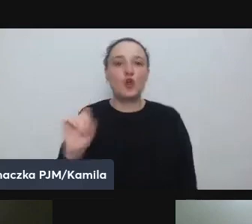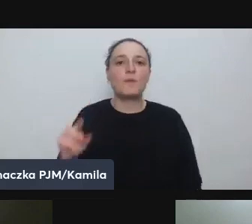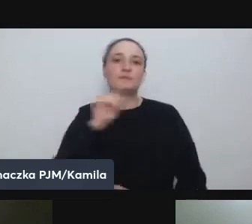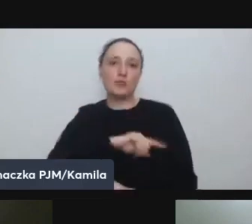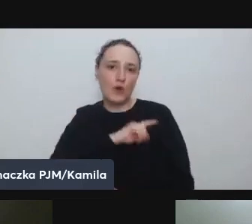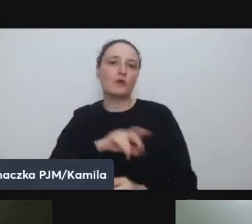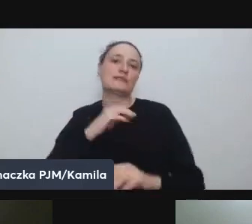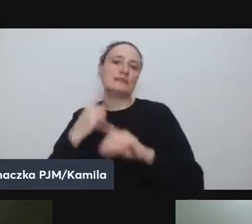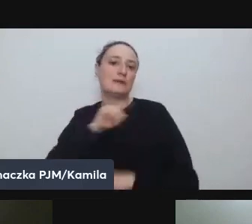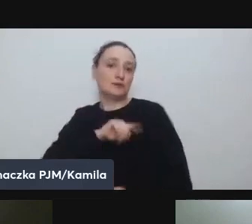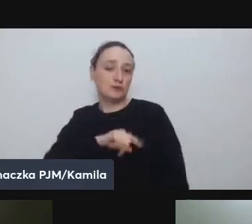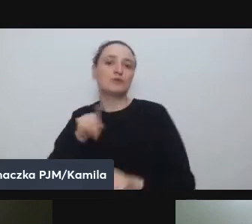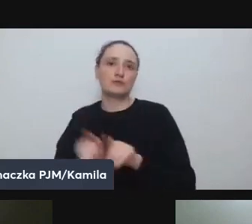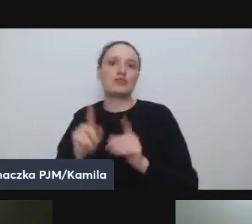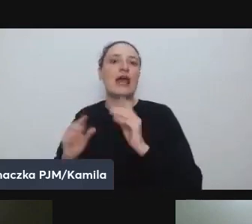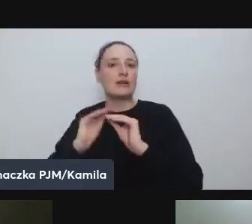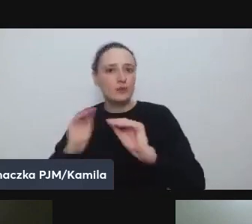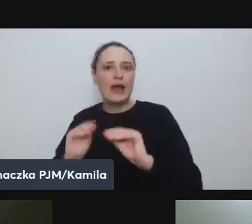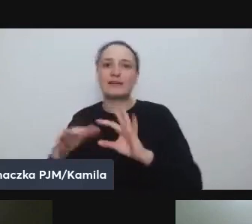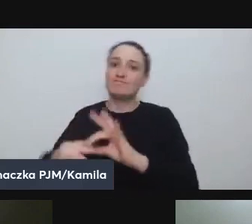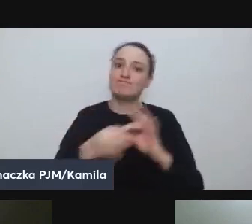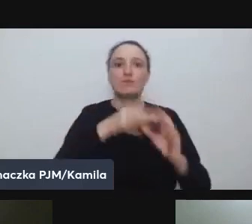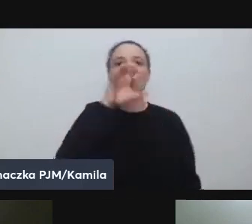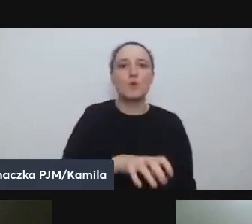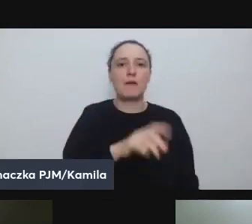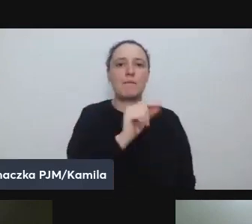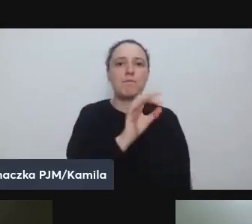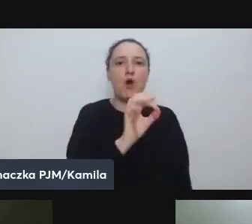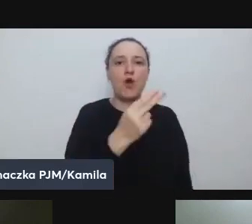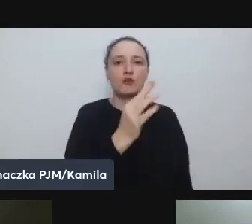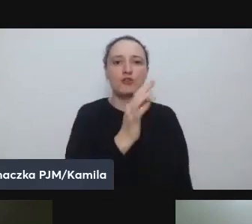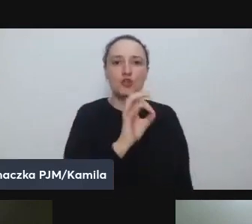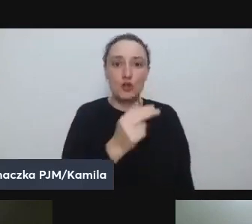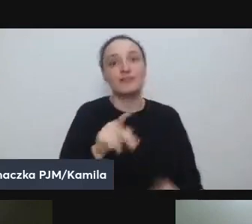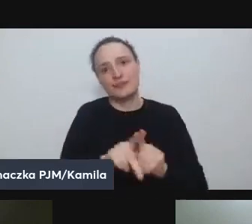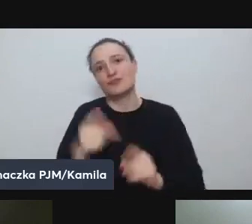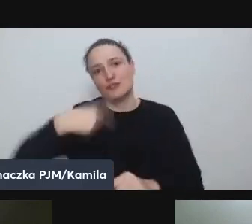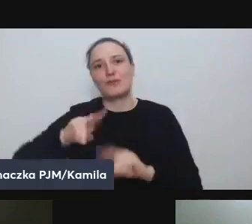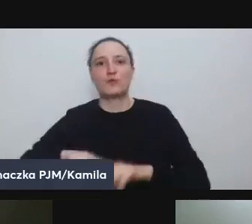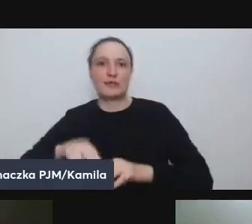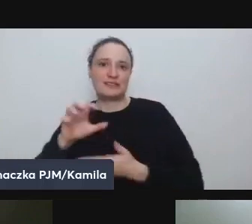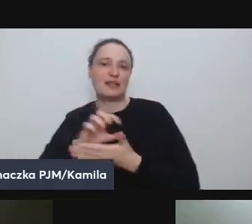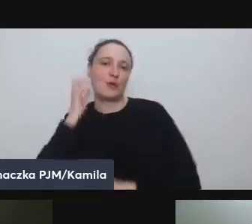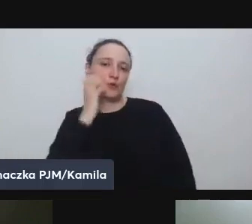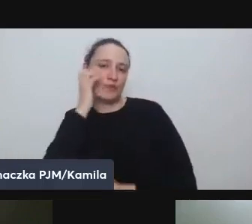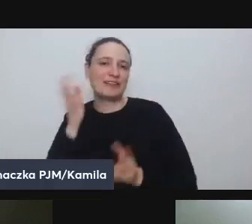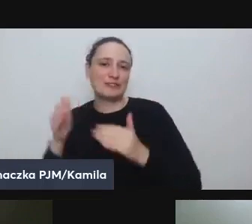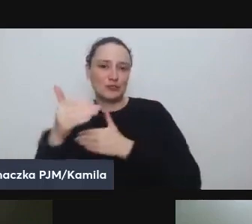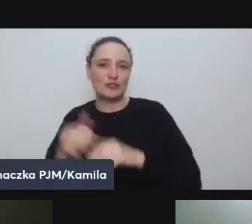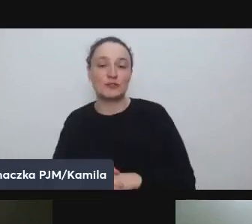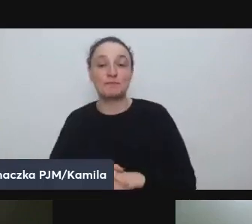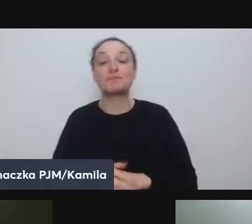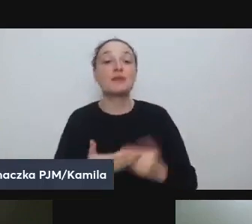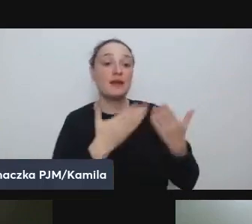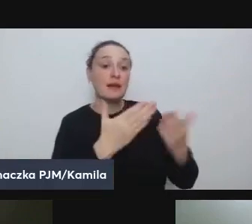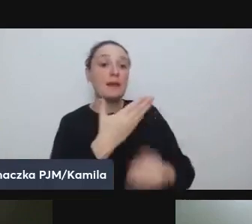seksuolożka, związana wiele lat z grupą Ponton i od kilku lat też z naszą Fundacją Różowa Skrzyneczka. Jesteśmy dziś razem z Martyną